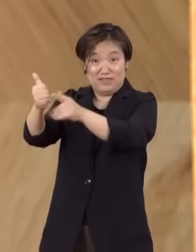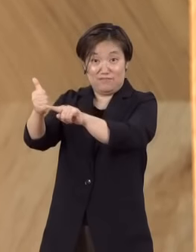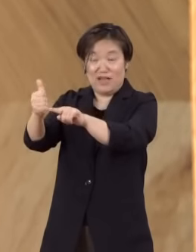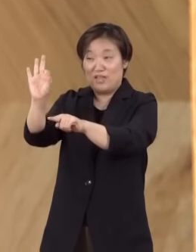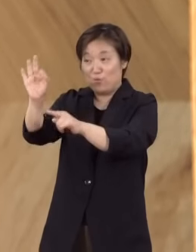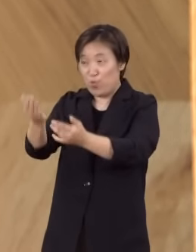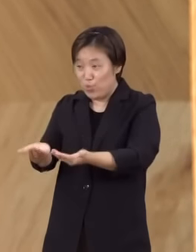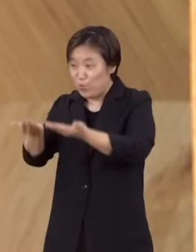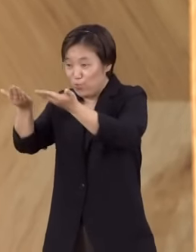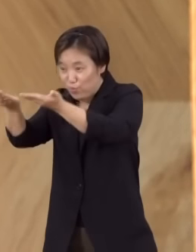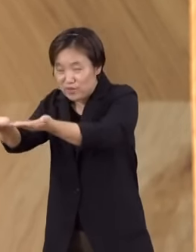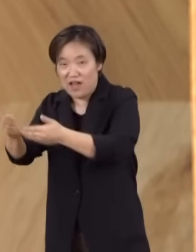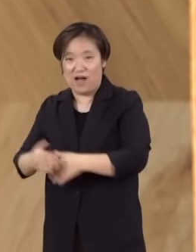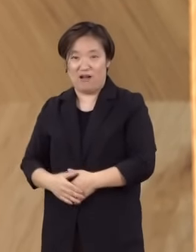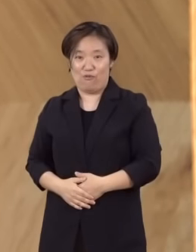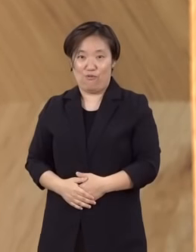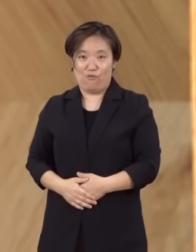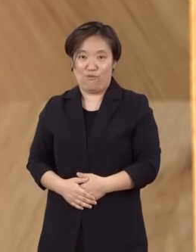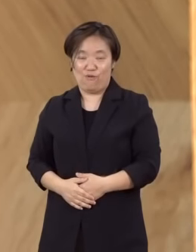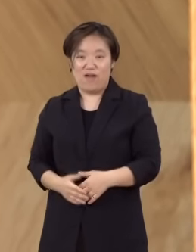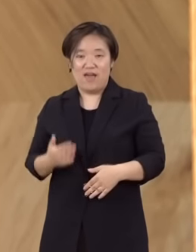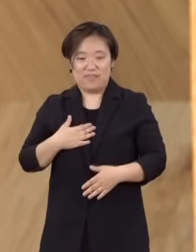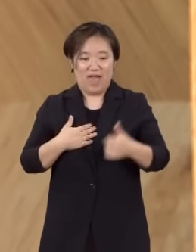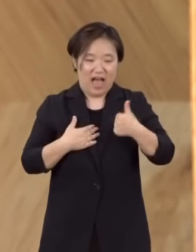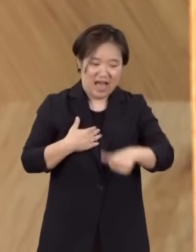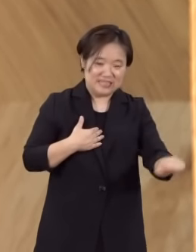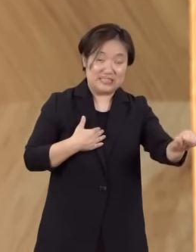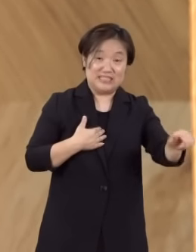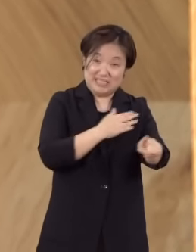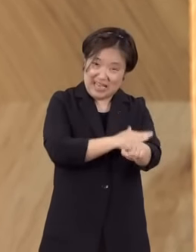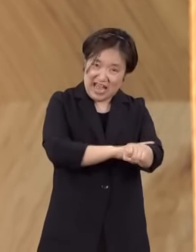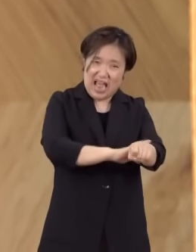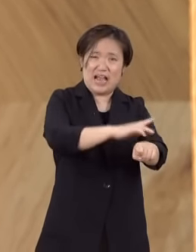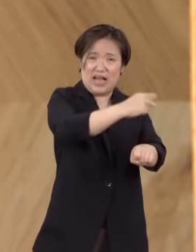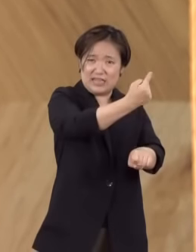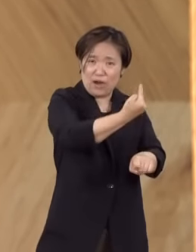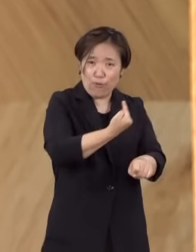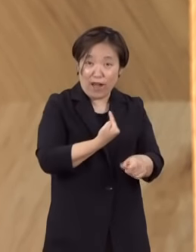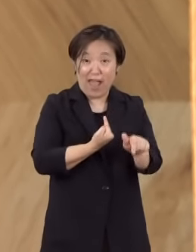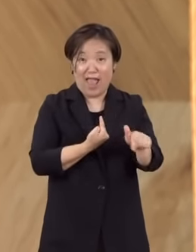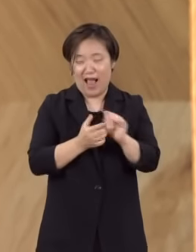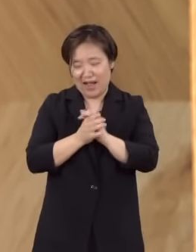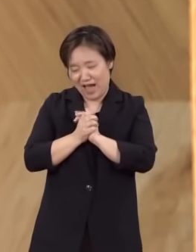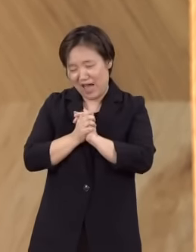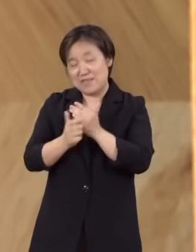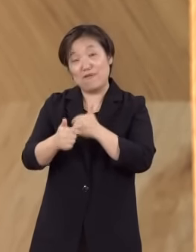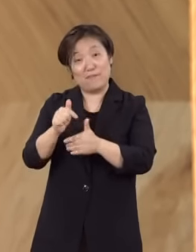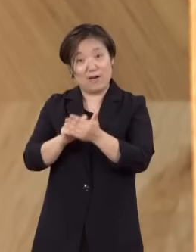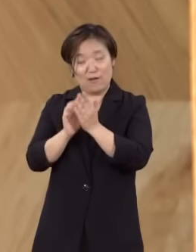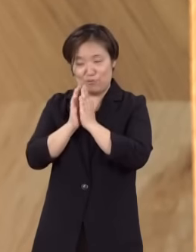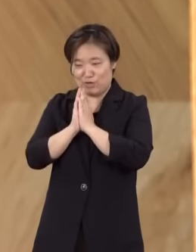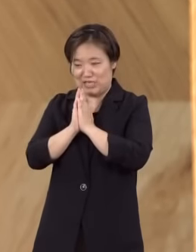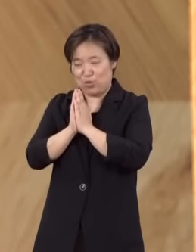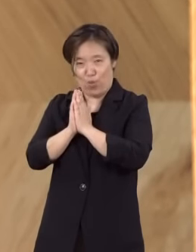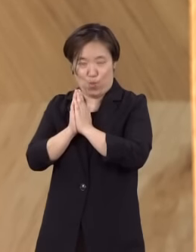출장 잘 다녀올 수 있게 간절하게 정스럽게 기도를